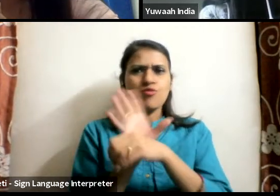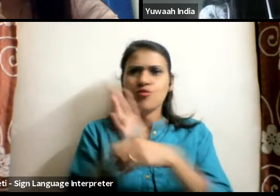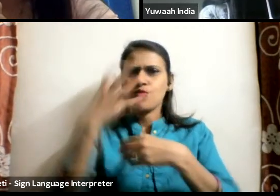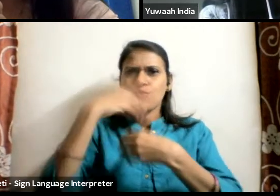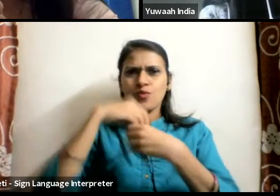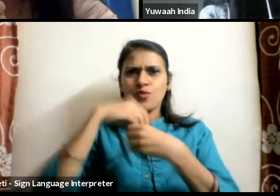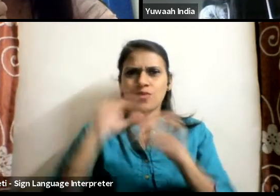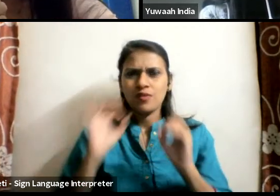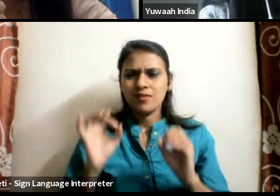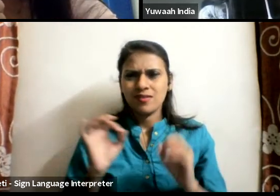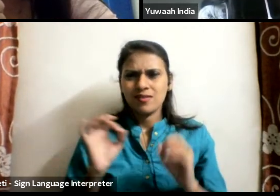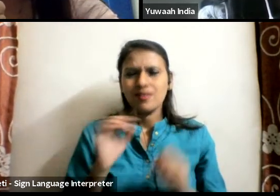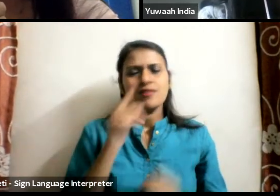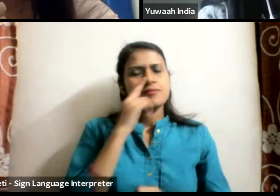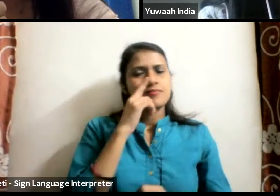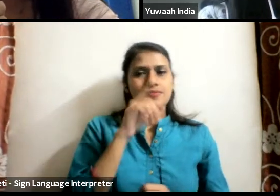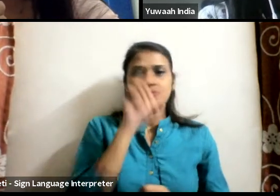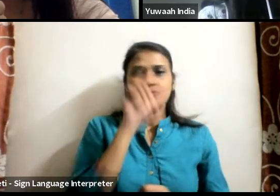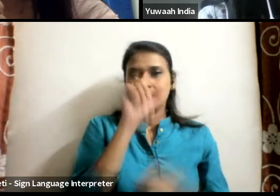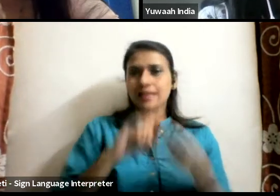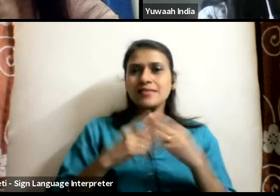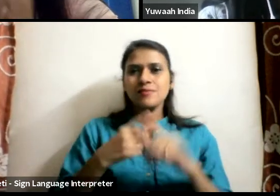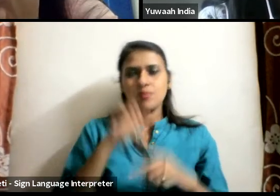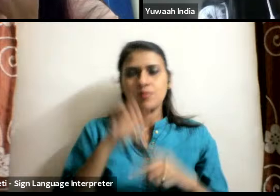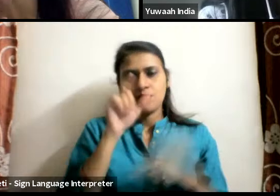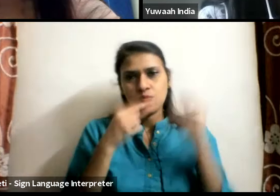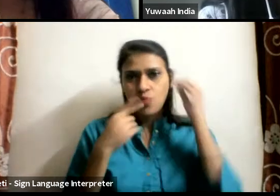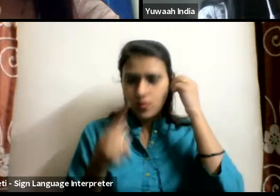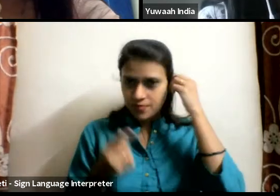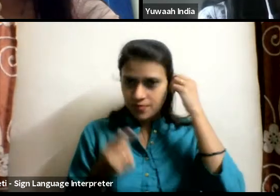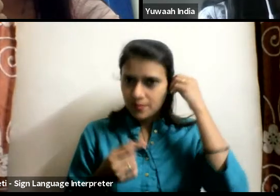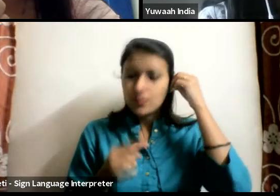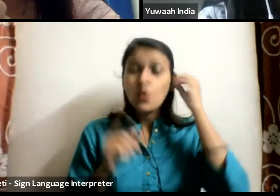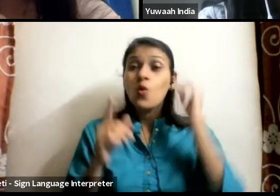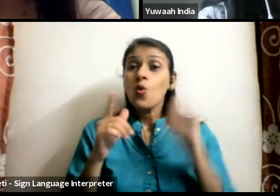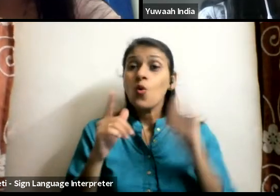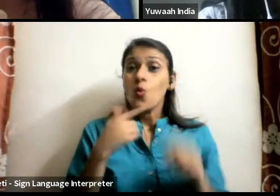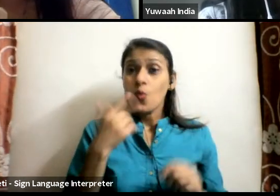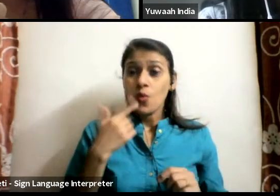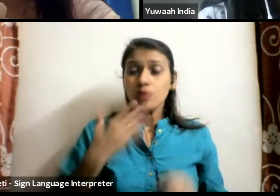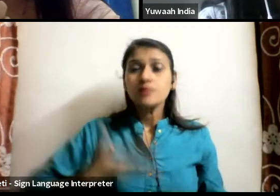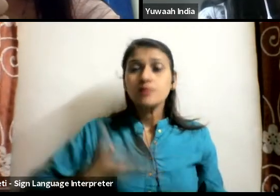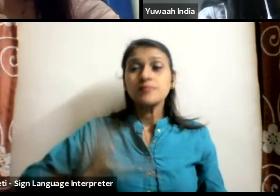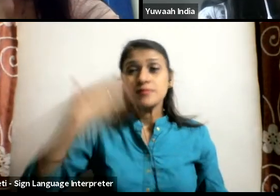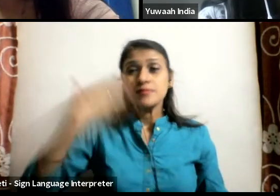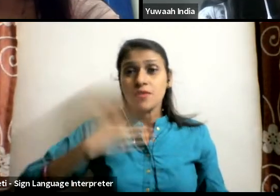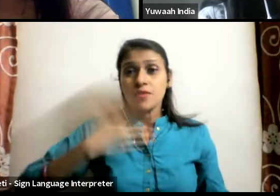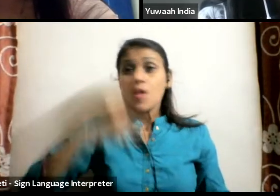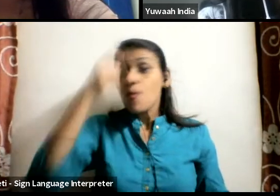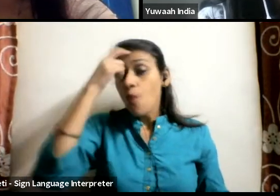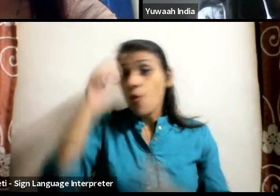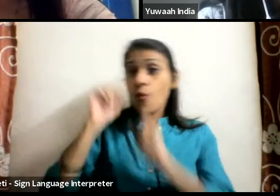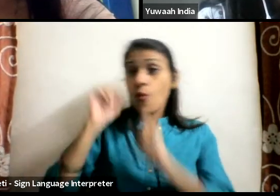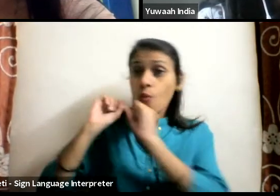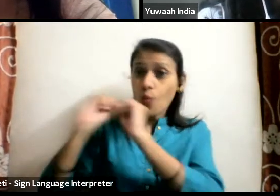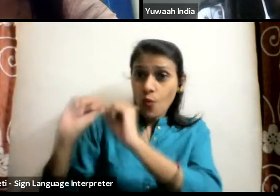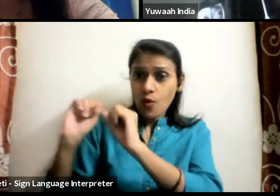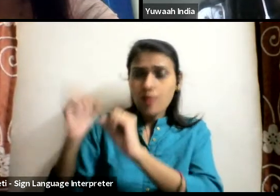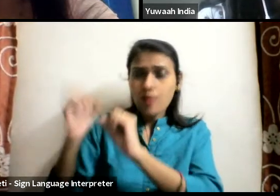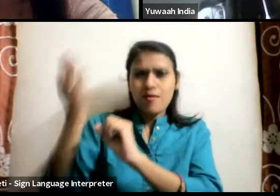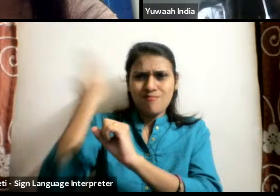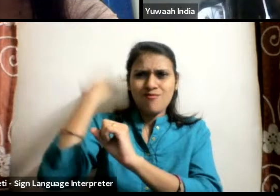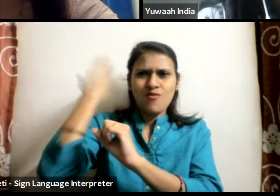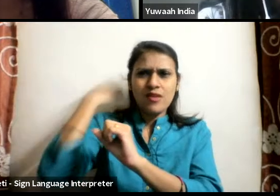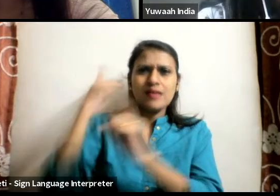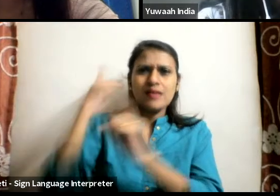77 आइडियली नहीं होता लोगों को, नॉर्मल लोगों को। जिनको थोड़ी रेस्पिरेटरी डिजीजेस होती हैं, लाइक